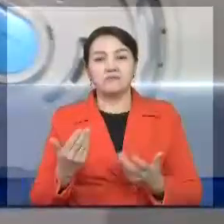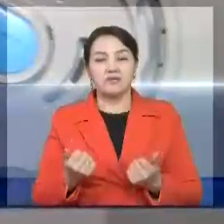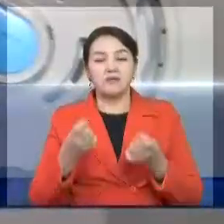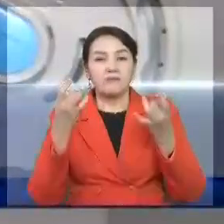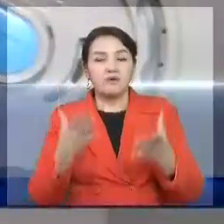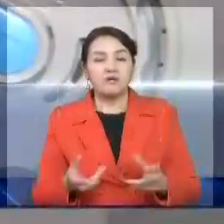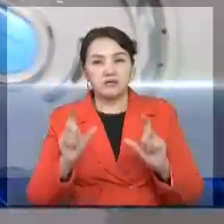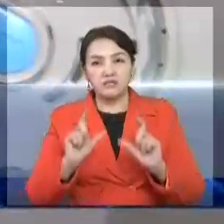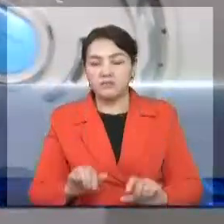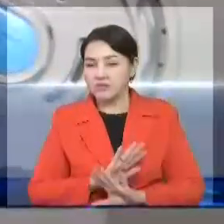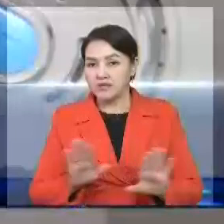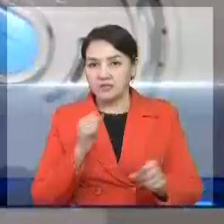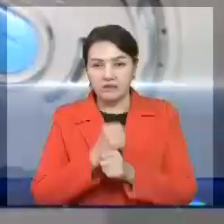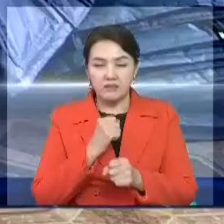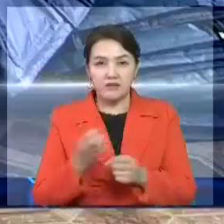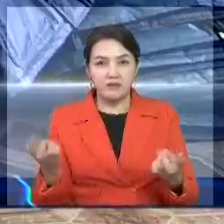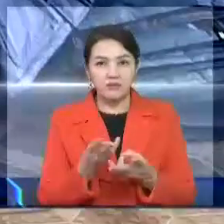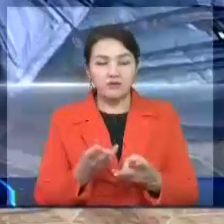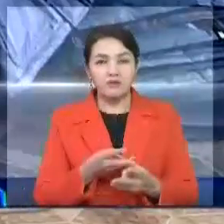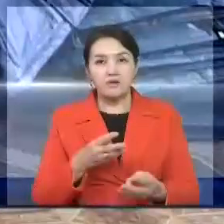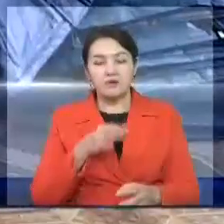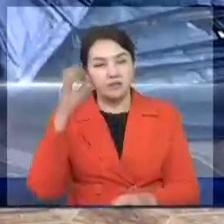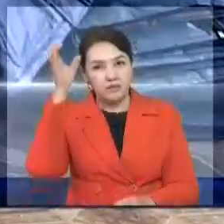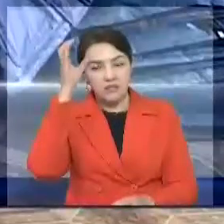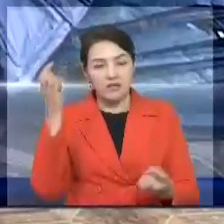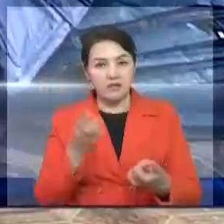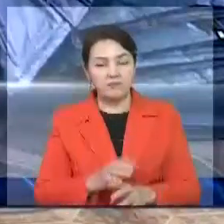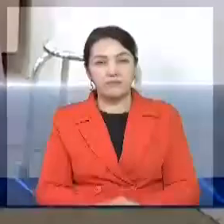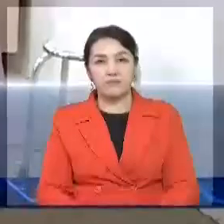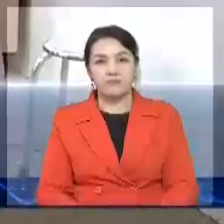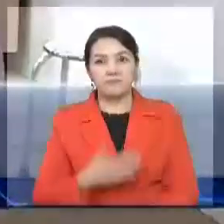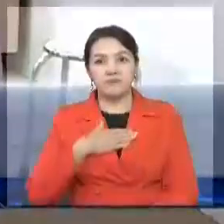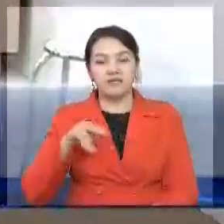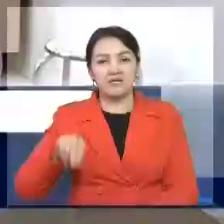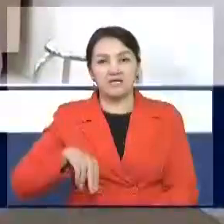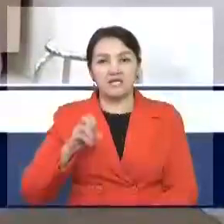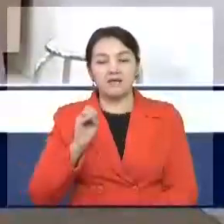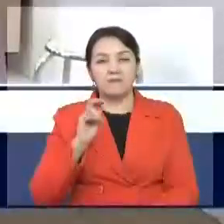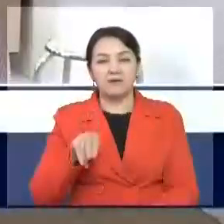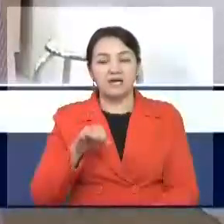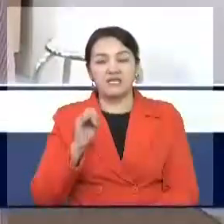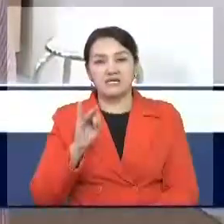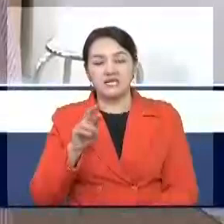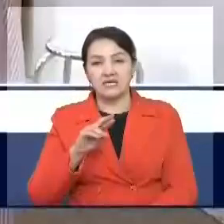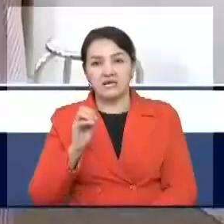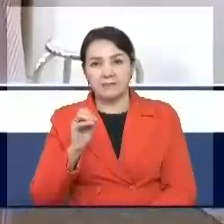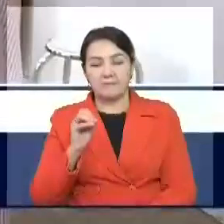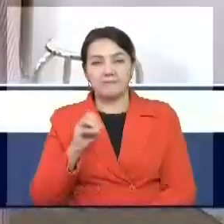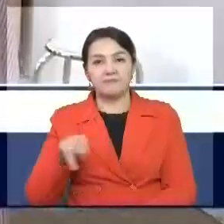так нас не посадят за работу, ведь нужно иметь необходимые знания. Являюсь директором ИП «Ателье»,